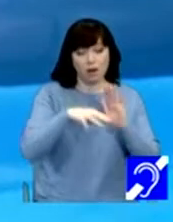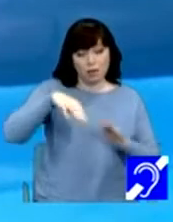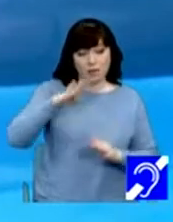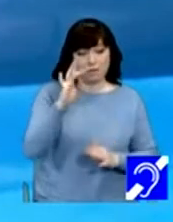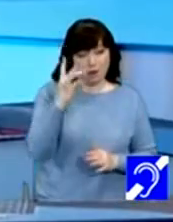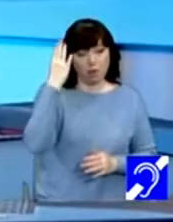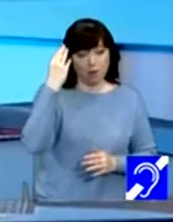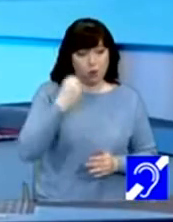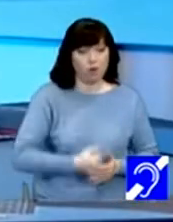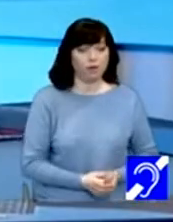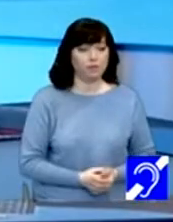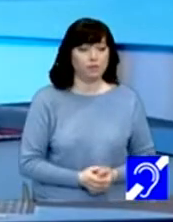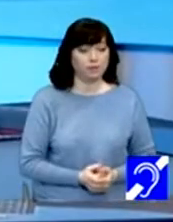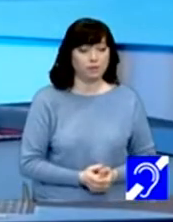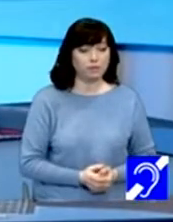Moldova.